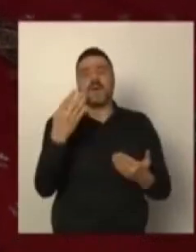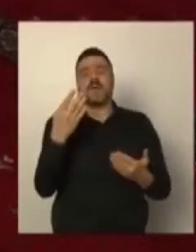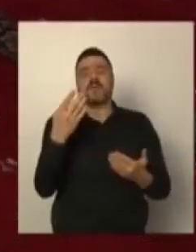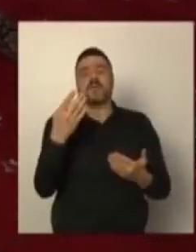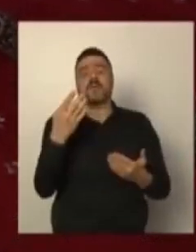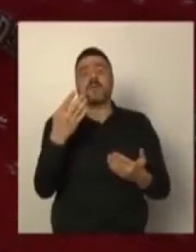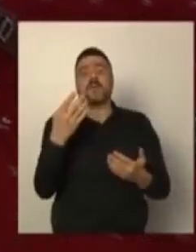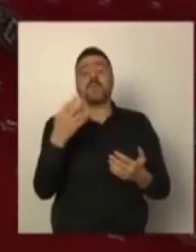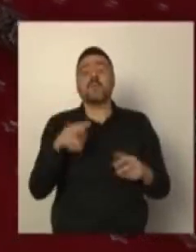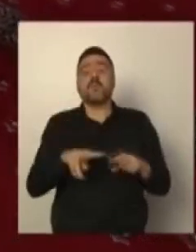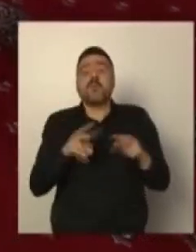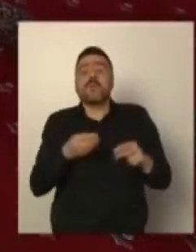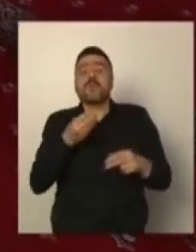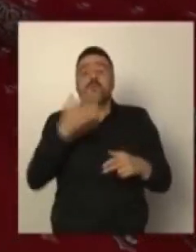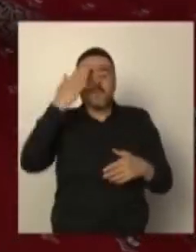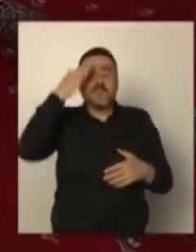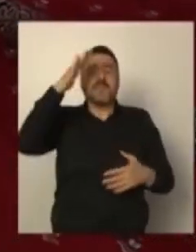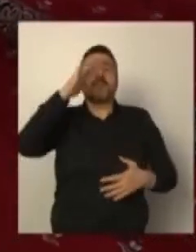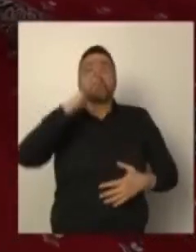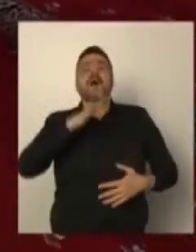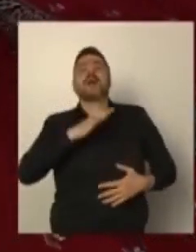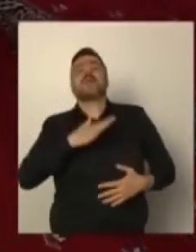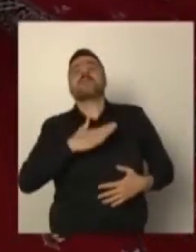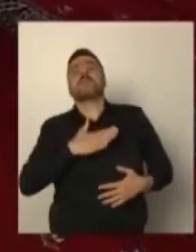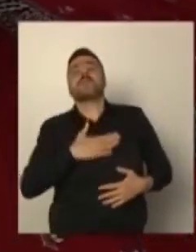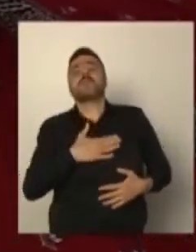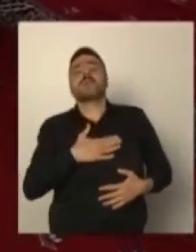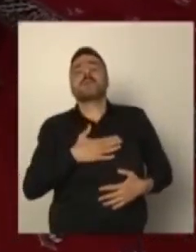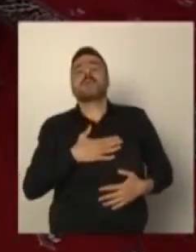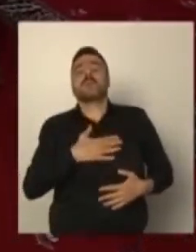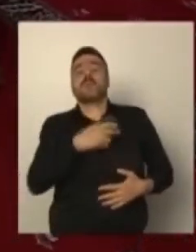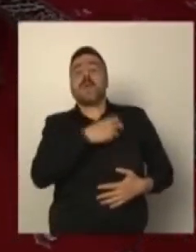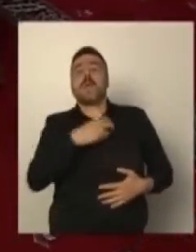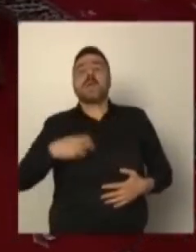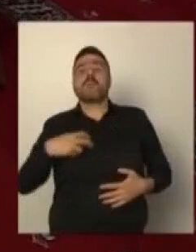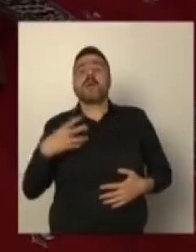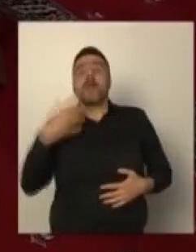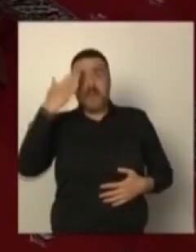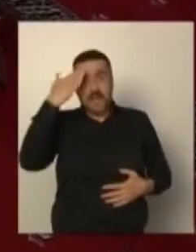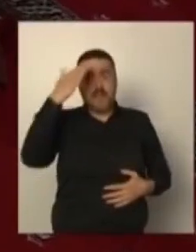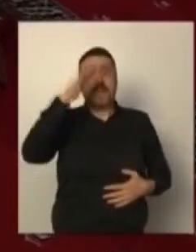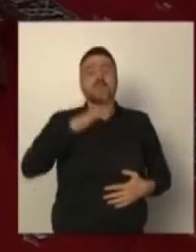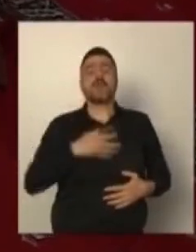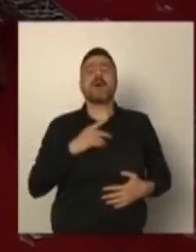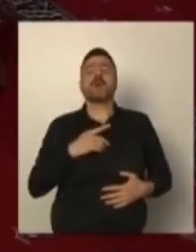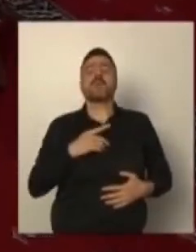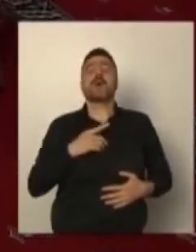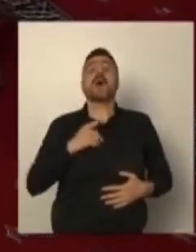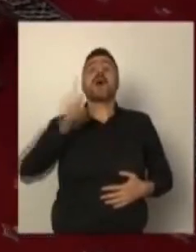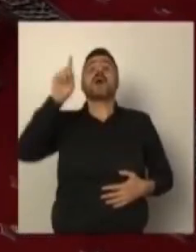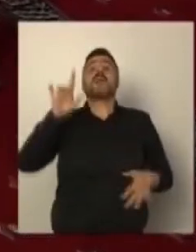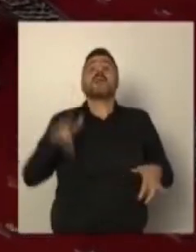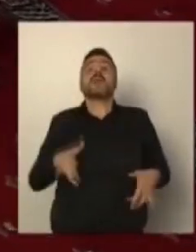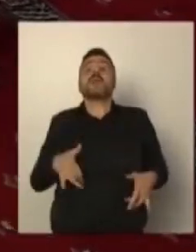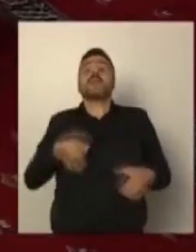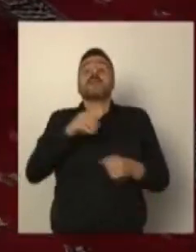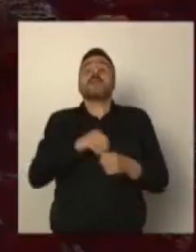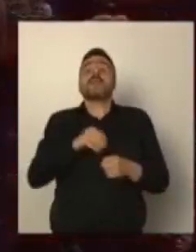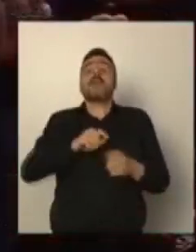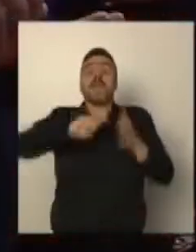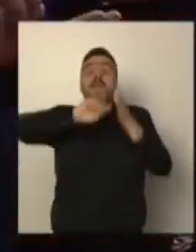وعلى آله وصحبه أجمعين وسلام على المرسلين والحمد لله رب العالمين